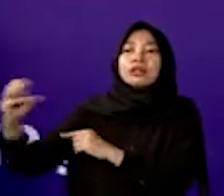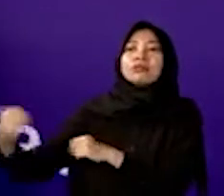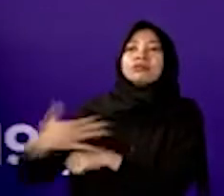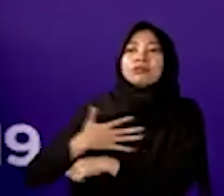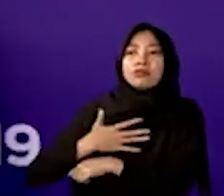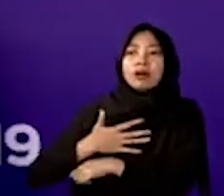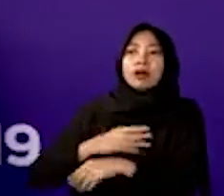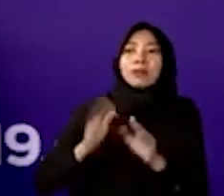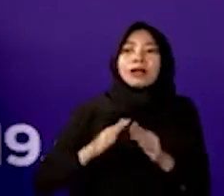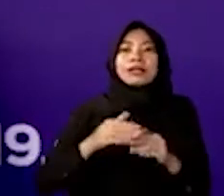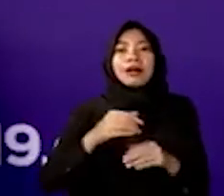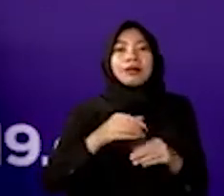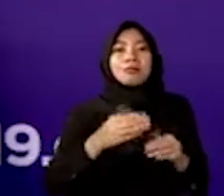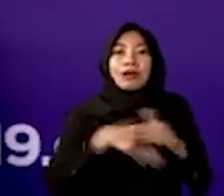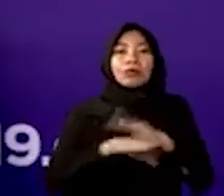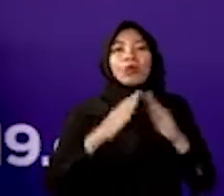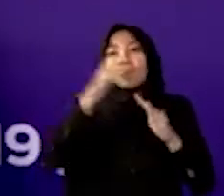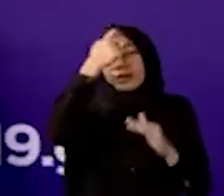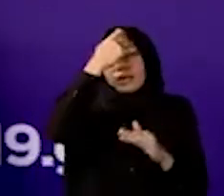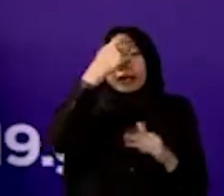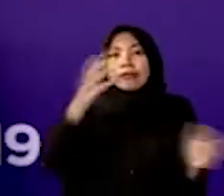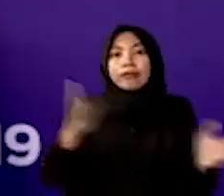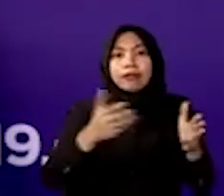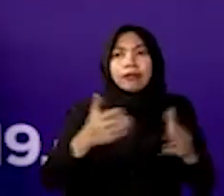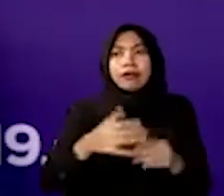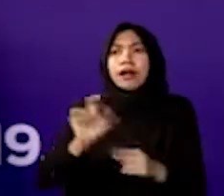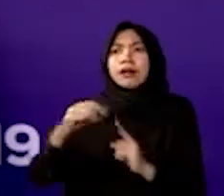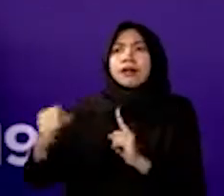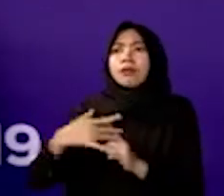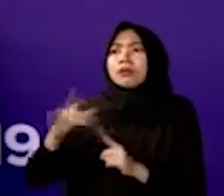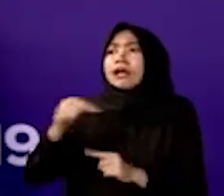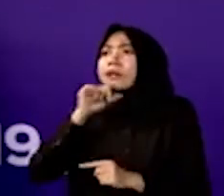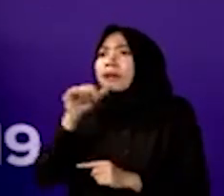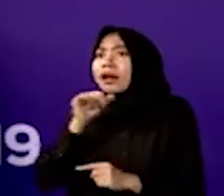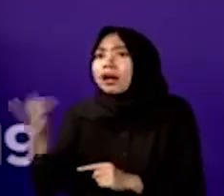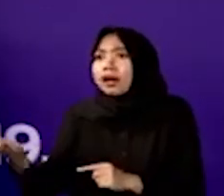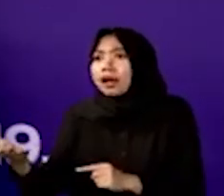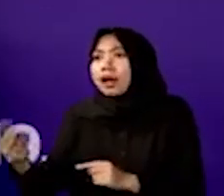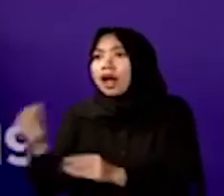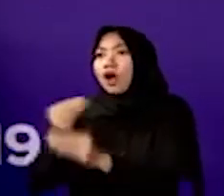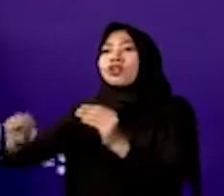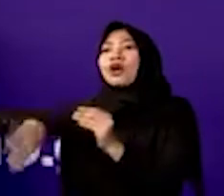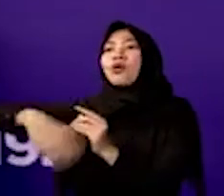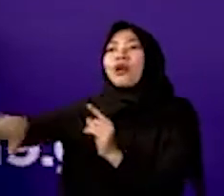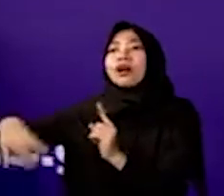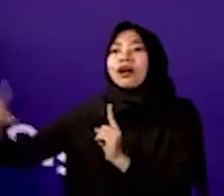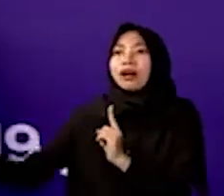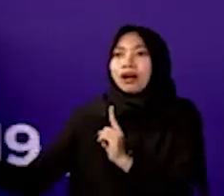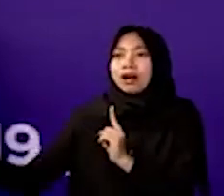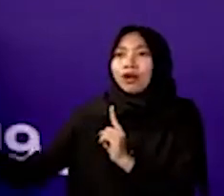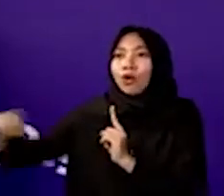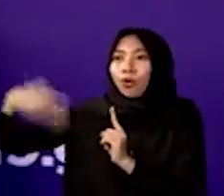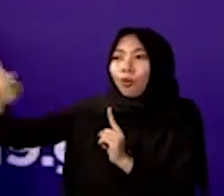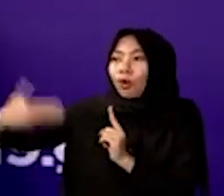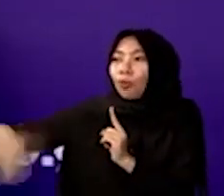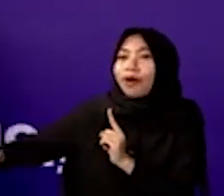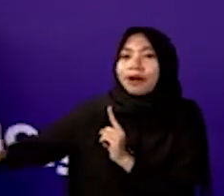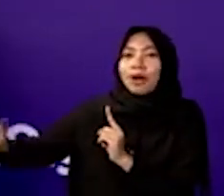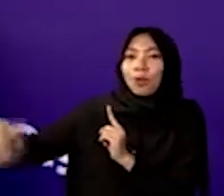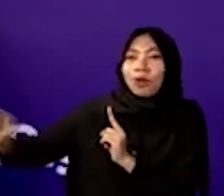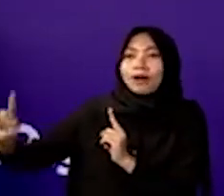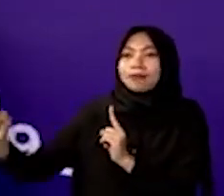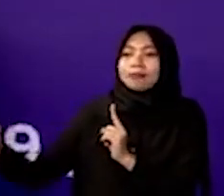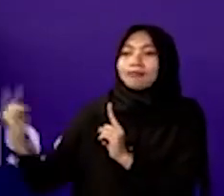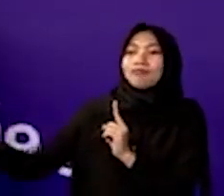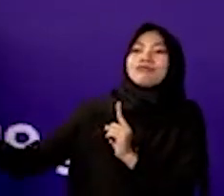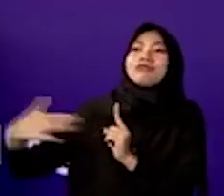tapi akhirnya terpapar covid dari siapa sudah pasti dari anggota keluarga yang sering beraktivitas di luar